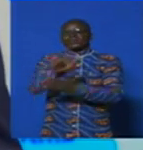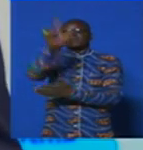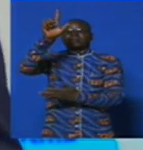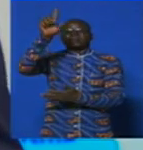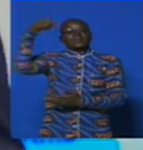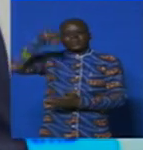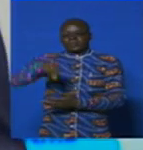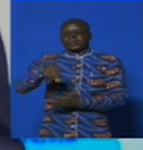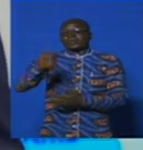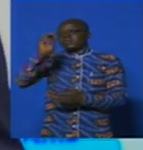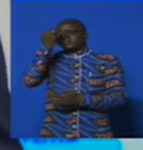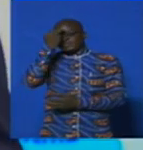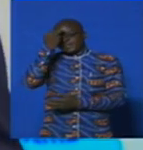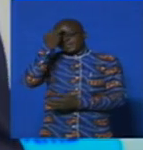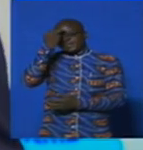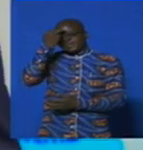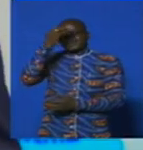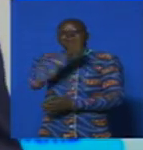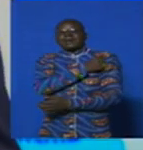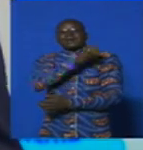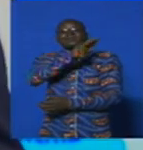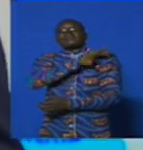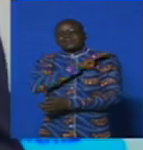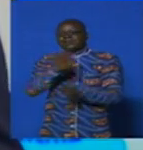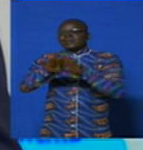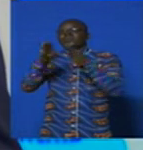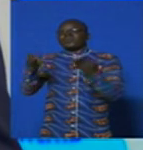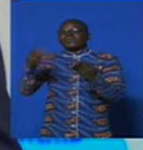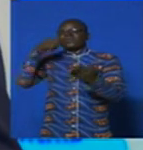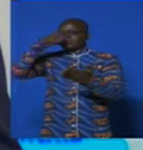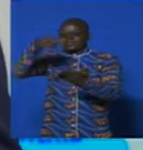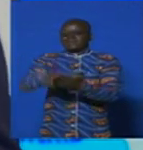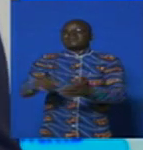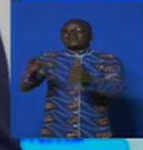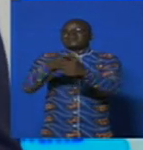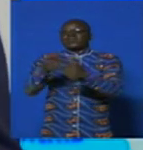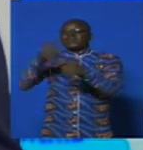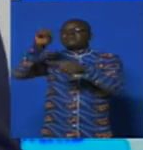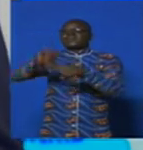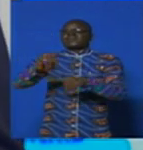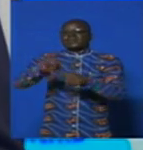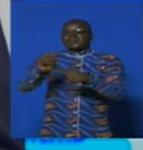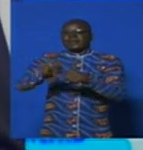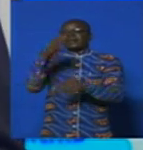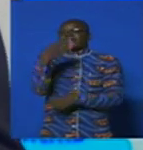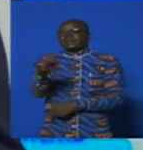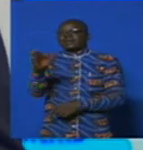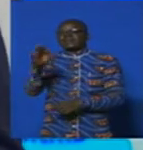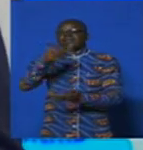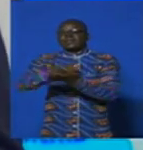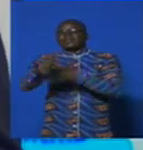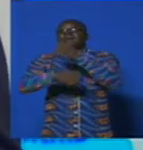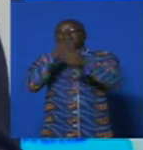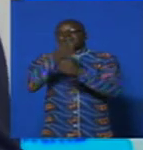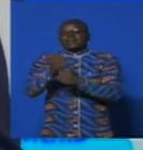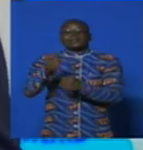le ministre Alkassoum Maïga a ouvert l'enveloppe de la première épreuve, celle de français. Cette année, les candidats à la recherche